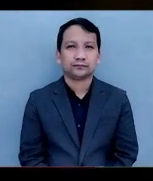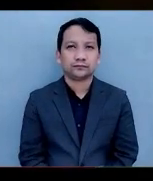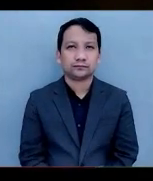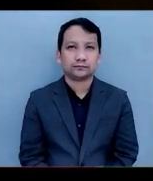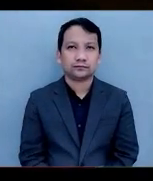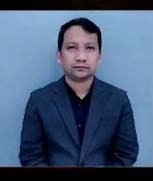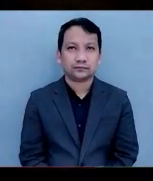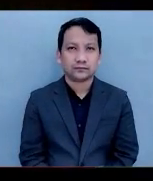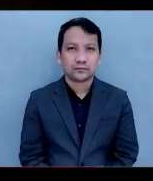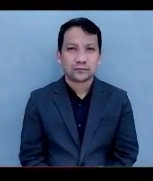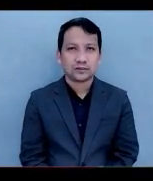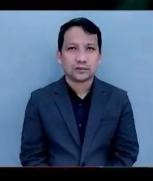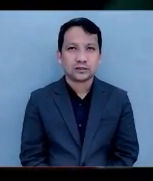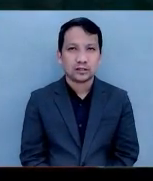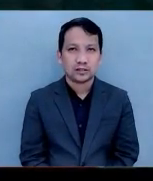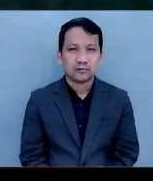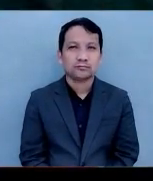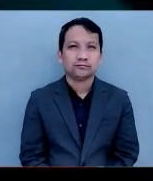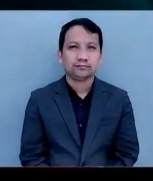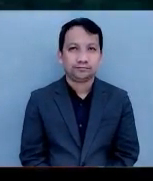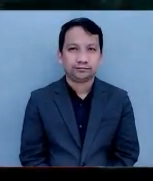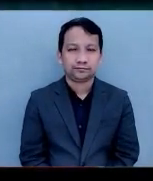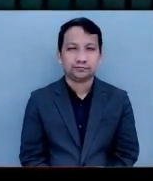Yo, es que algo único.